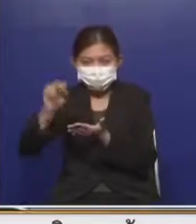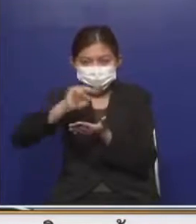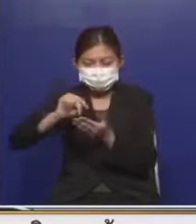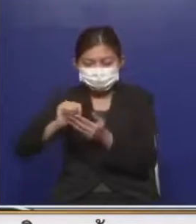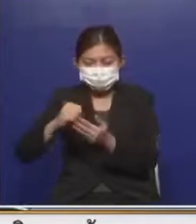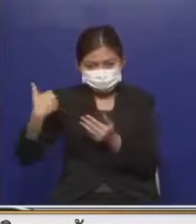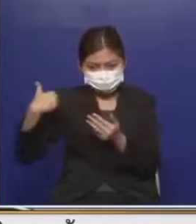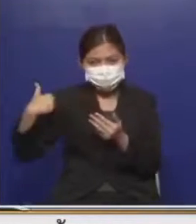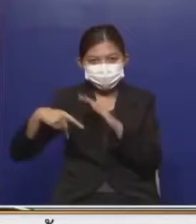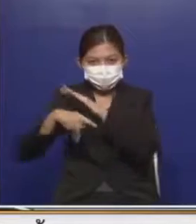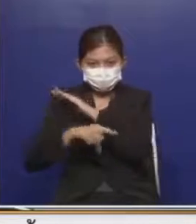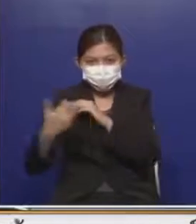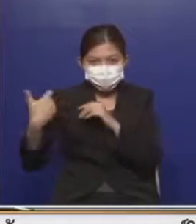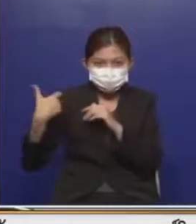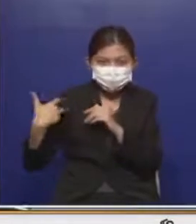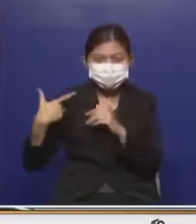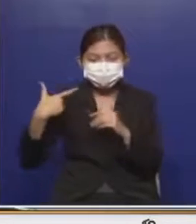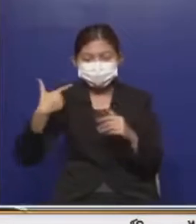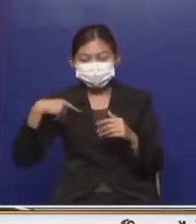อย่างกรณีขอสได์ะ